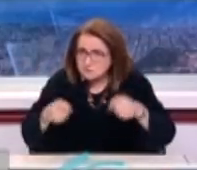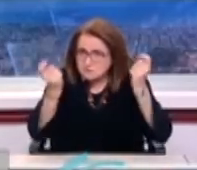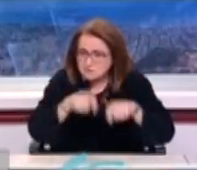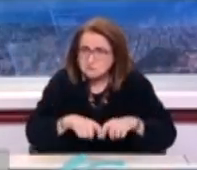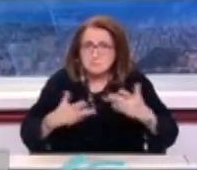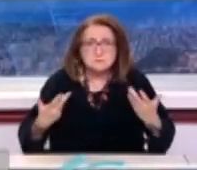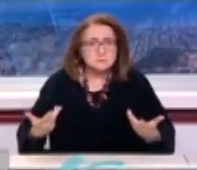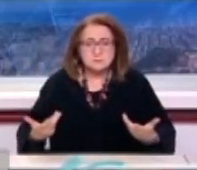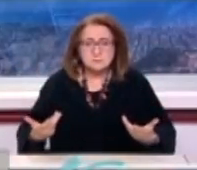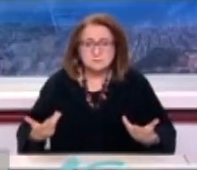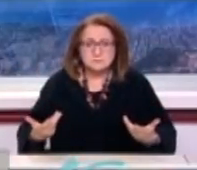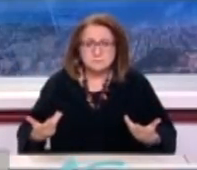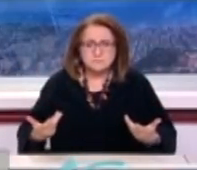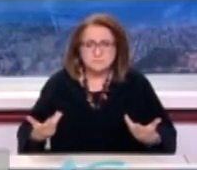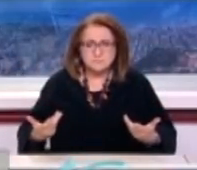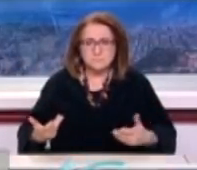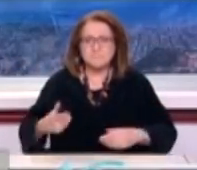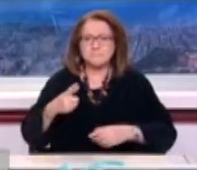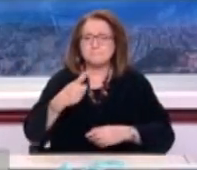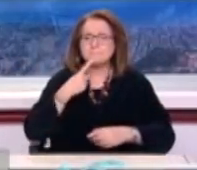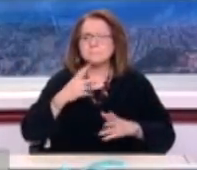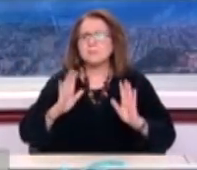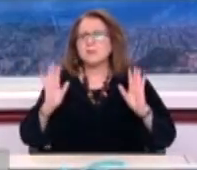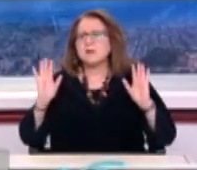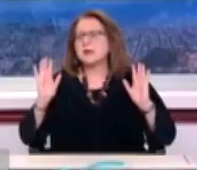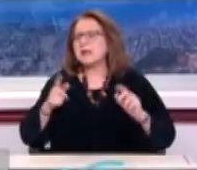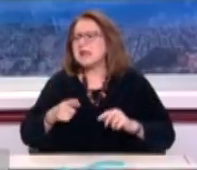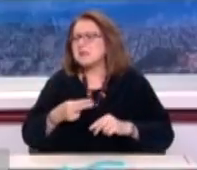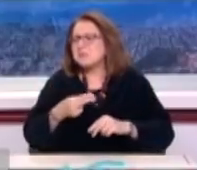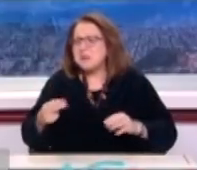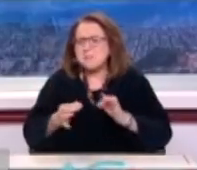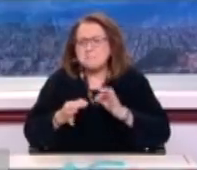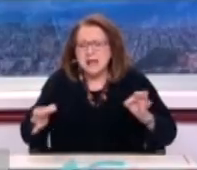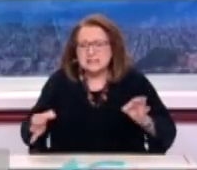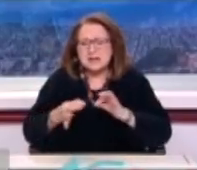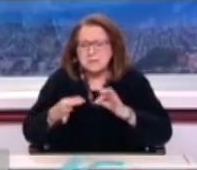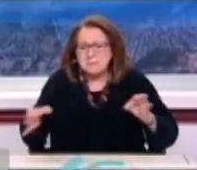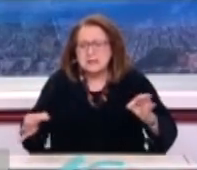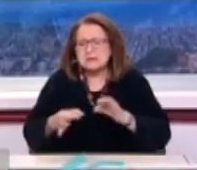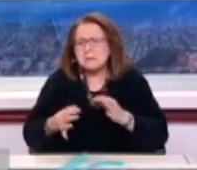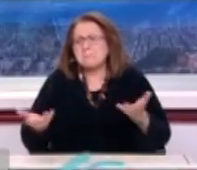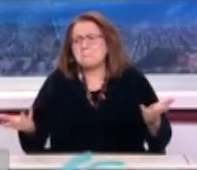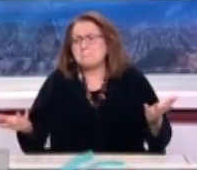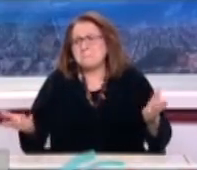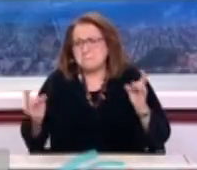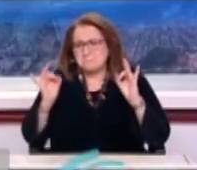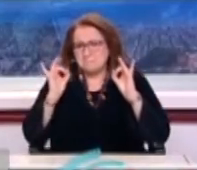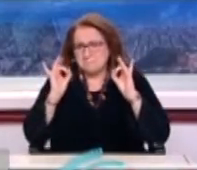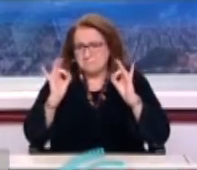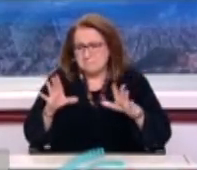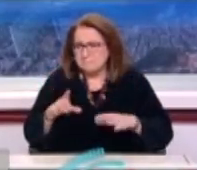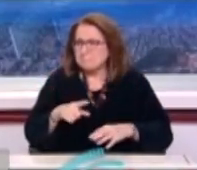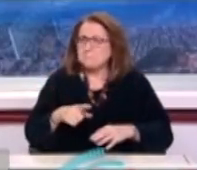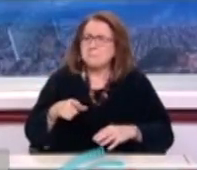είδατε, τα μέτρα για τα ταξίδια πολύ λίγο αποτελεσματικά είναι. Έτσι, αφορούσαν ανθρώπους που ερχόντουσαν